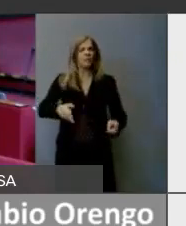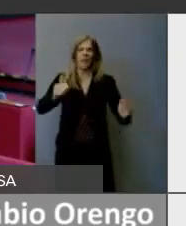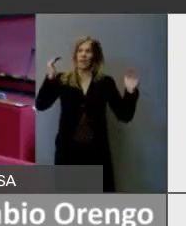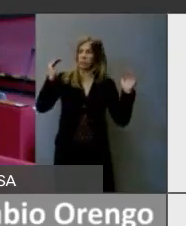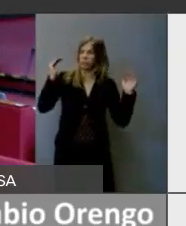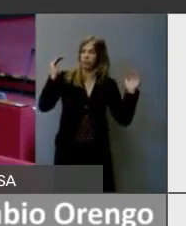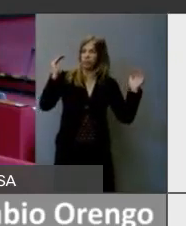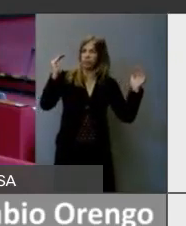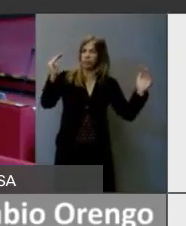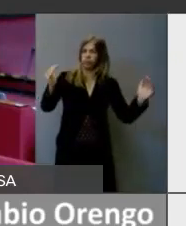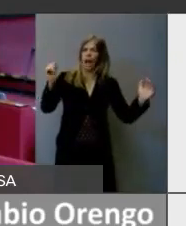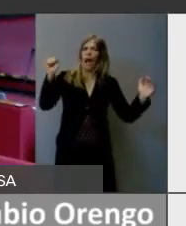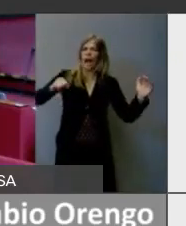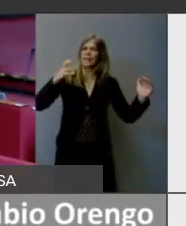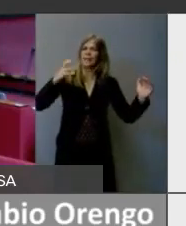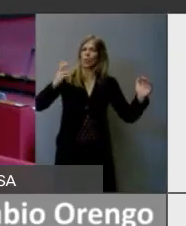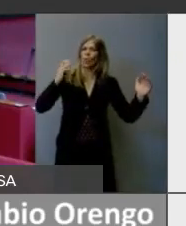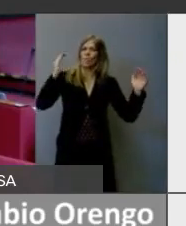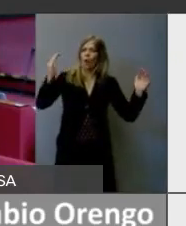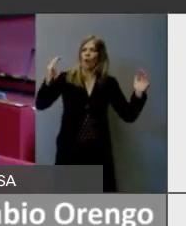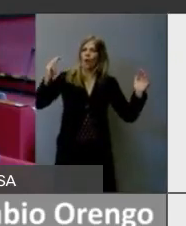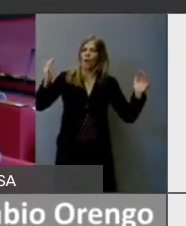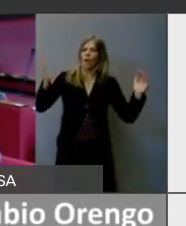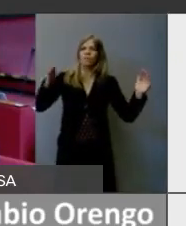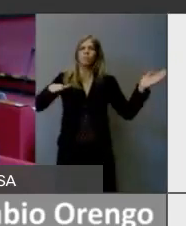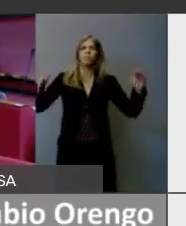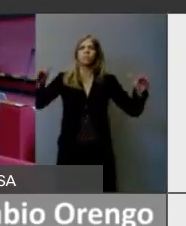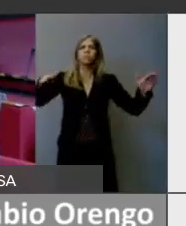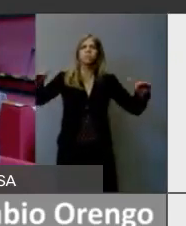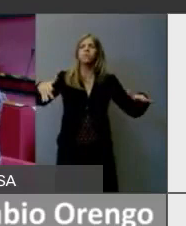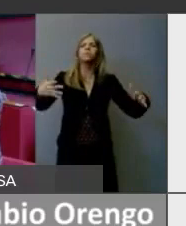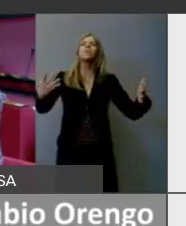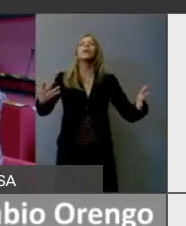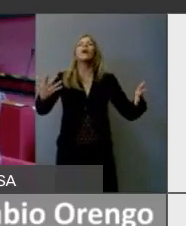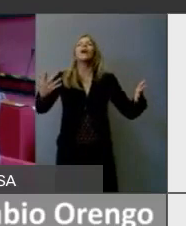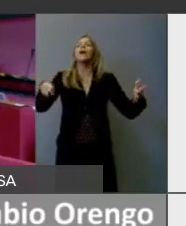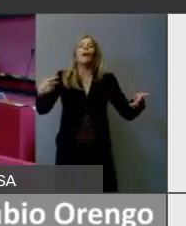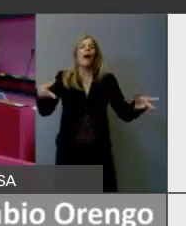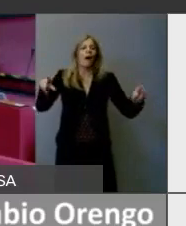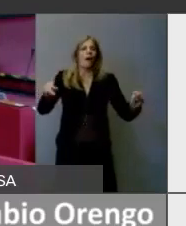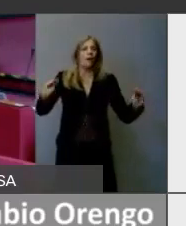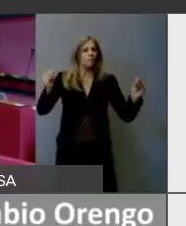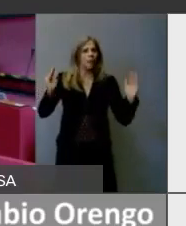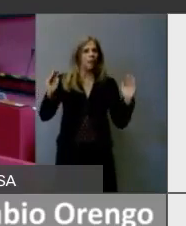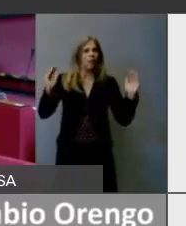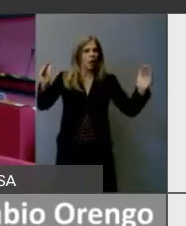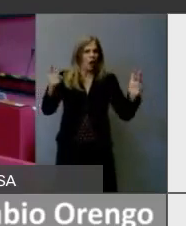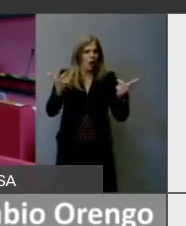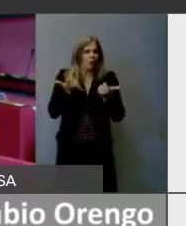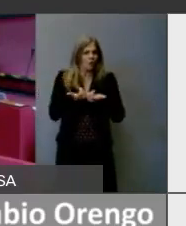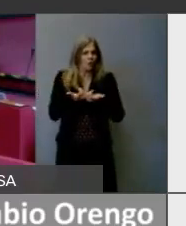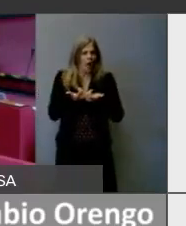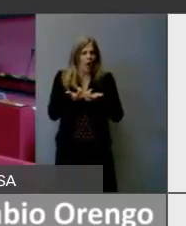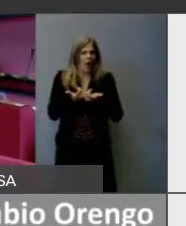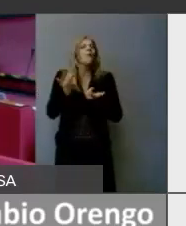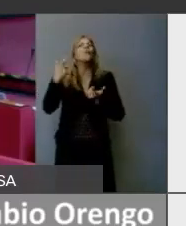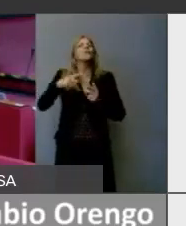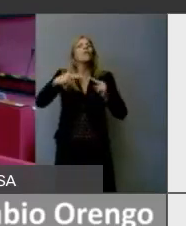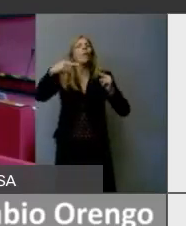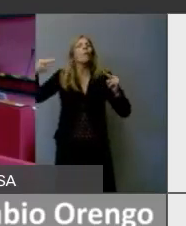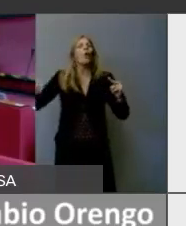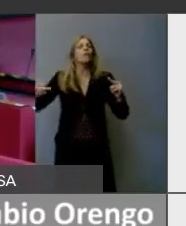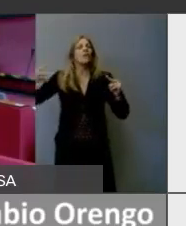barriere antirumore a seguito della drammatica situazione del crollo del ponte Morandi, quindi parliamo del 2019.